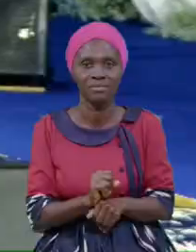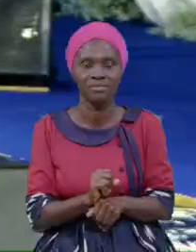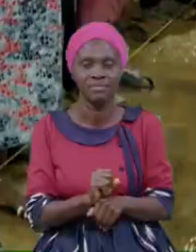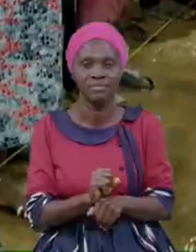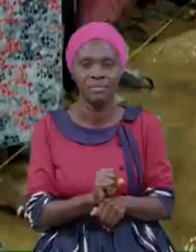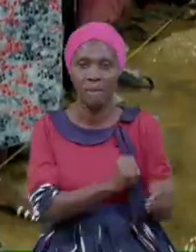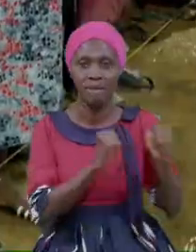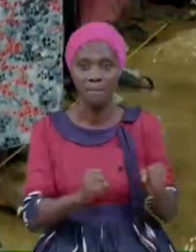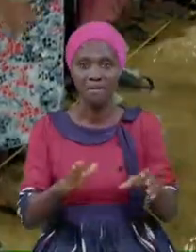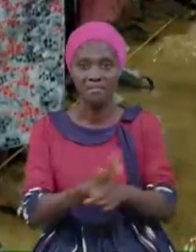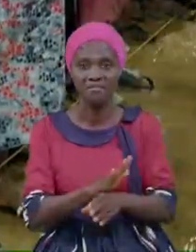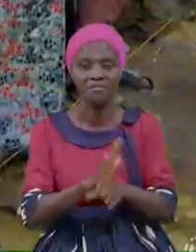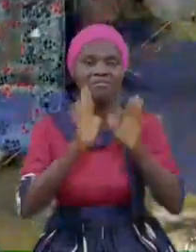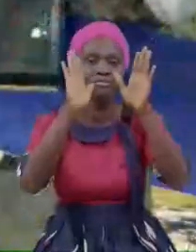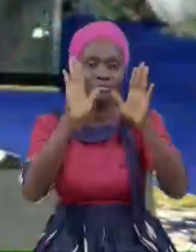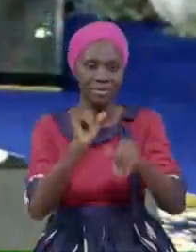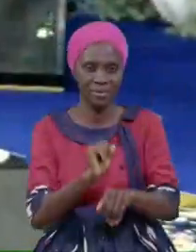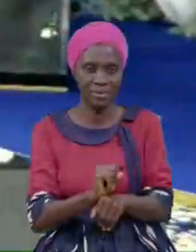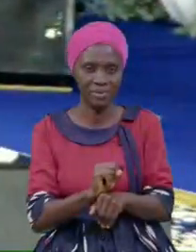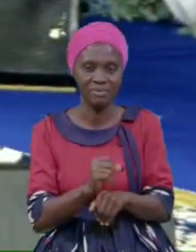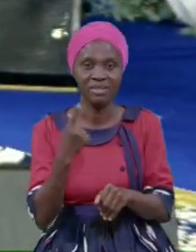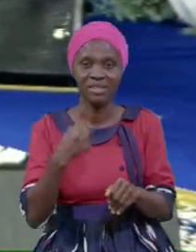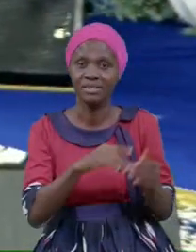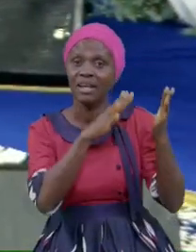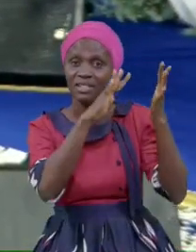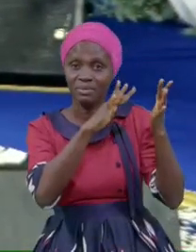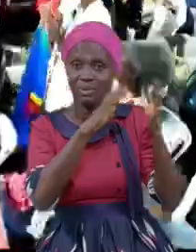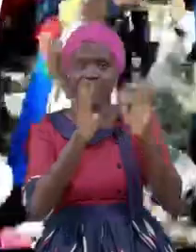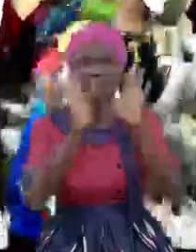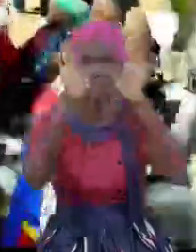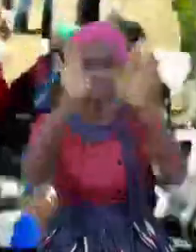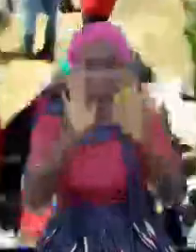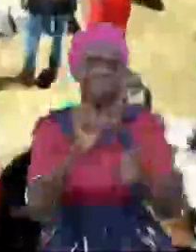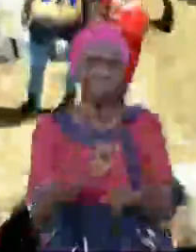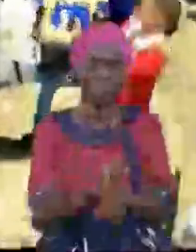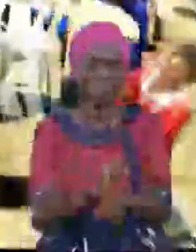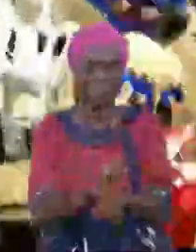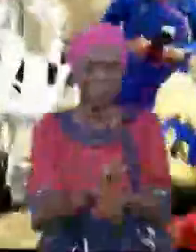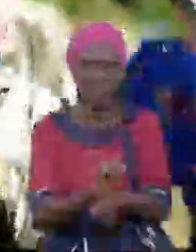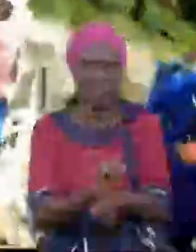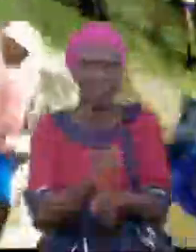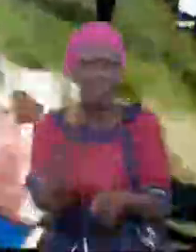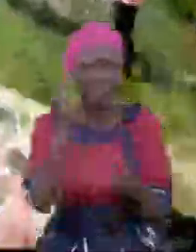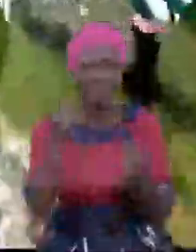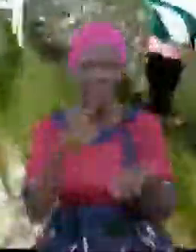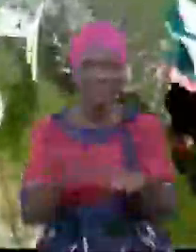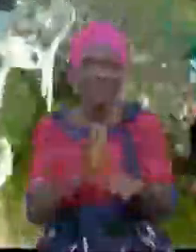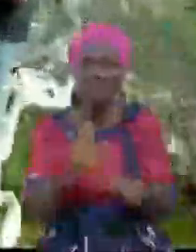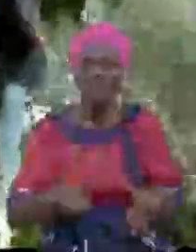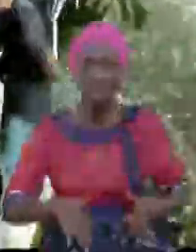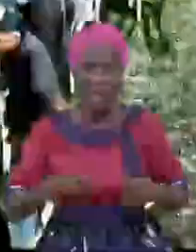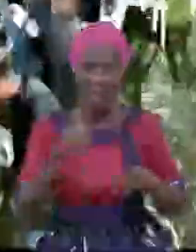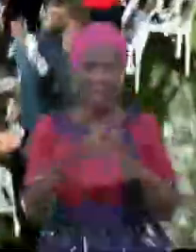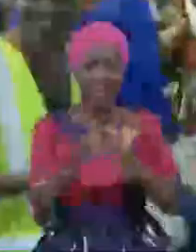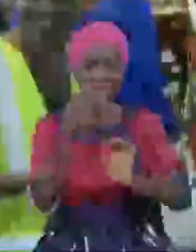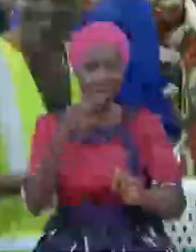un puissant miracle, le miracle attendu viendra dans ta vie au nom